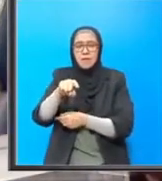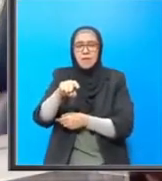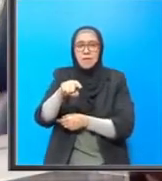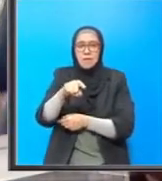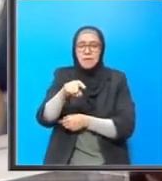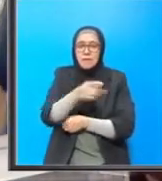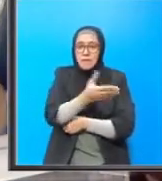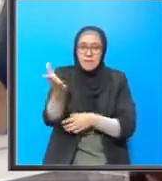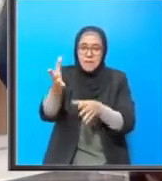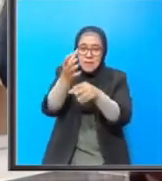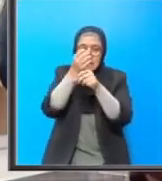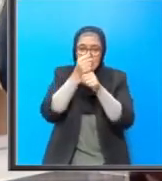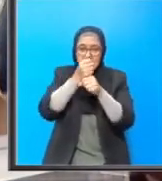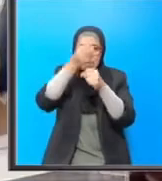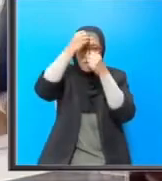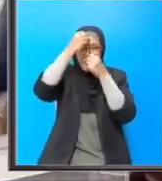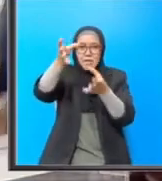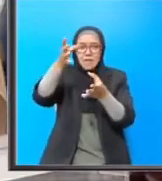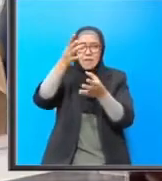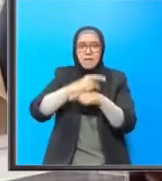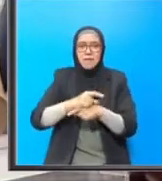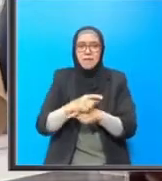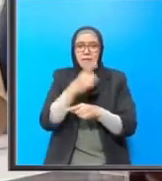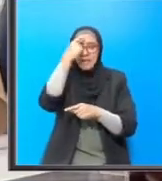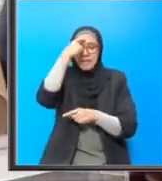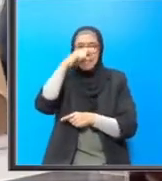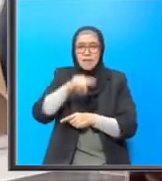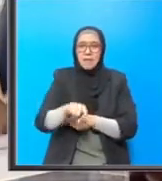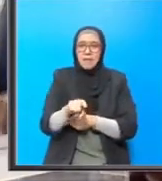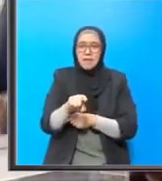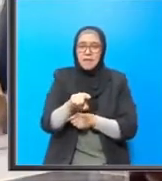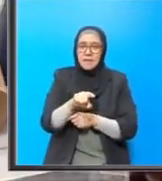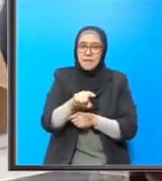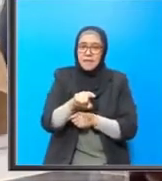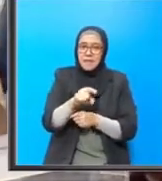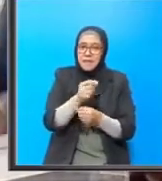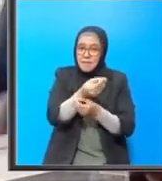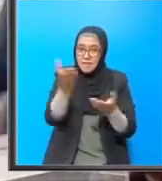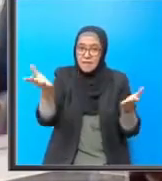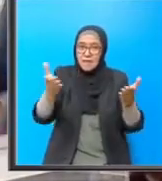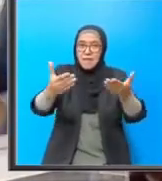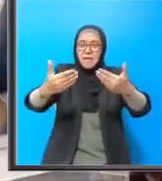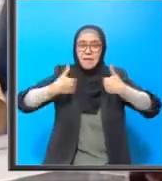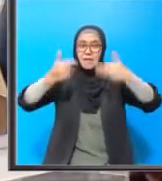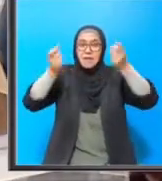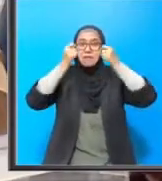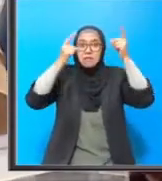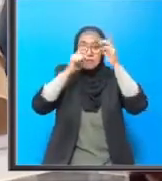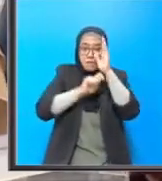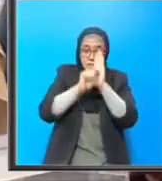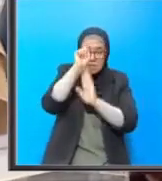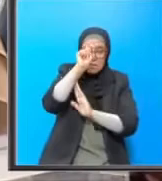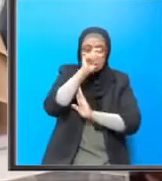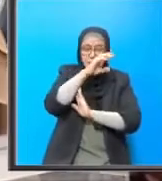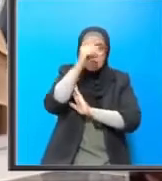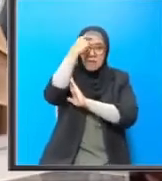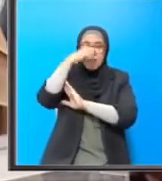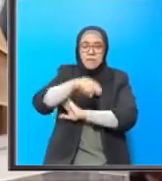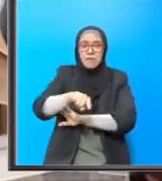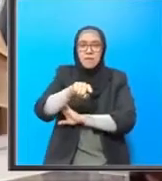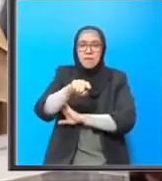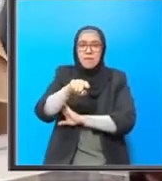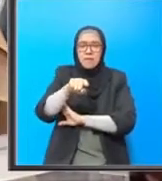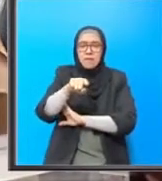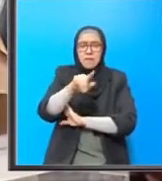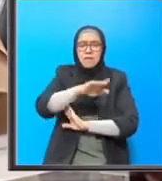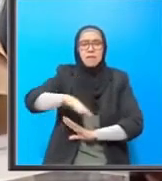pemudar Pak maklumat setahu supaya mereka yang Apotek mempunyai kesedaran tinggi bagi mereka yang untuk